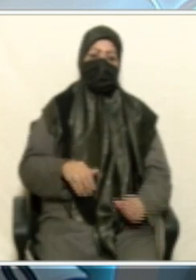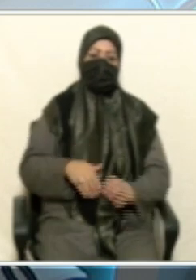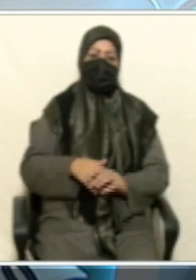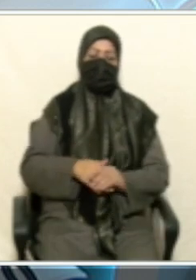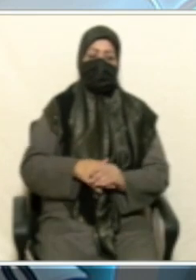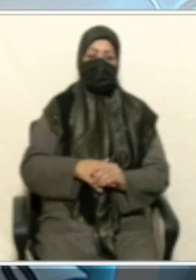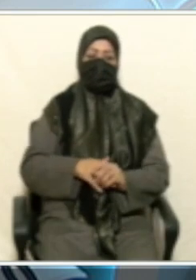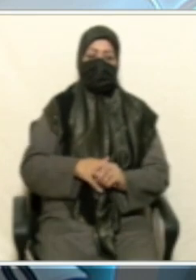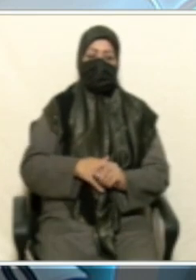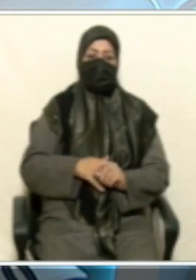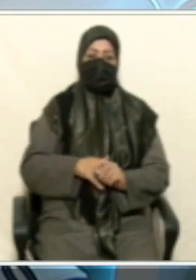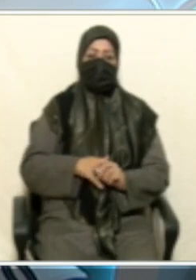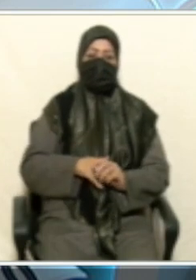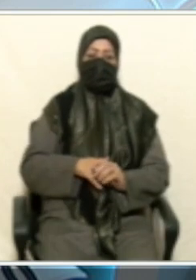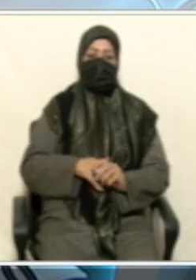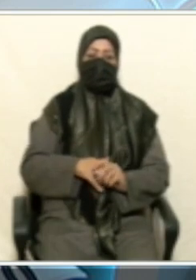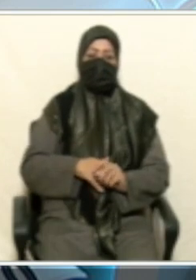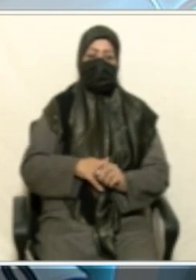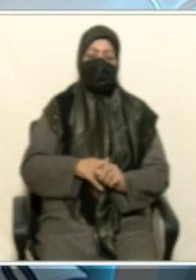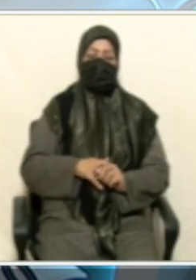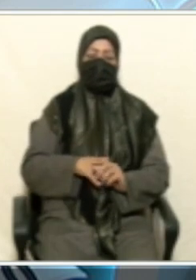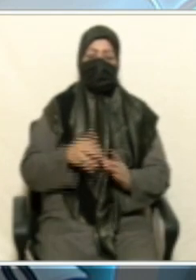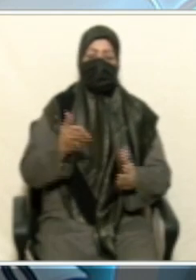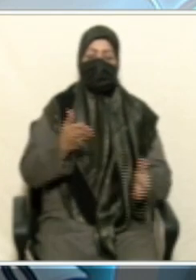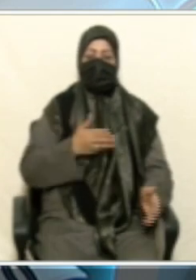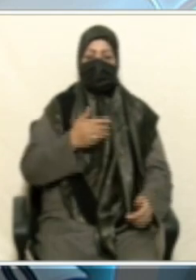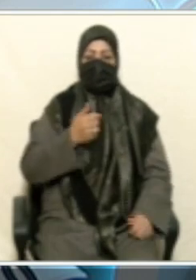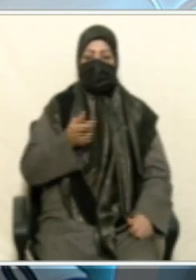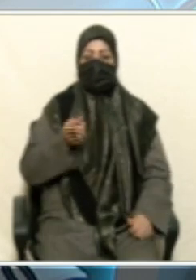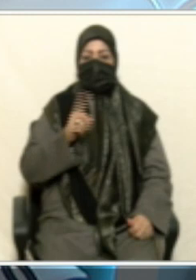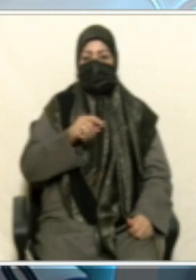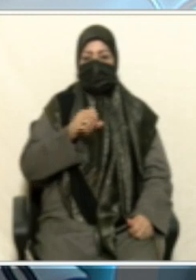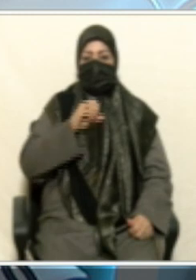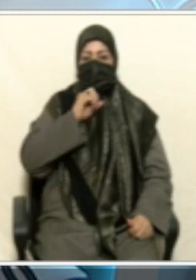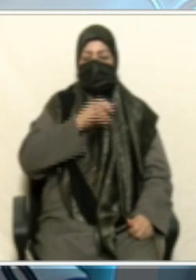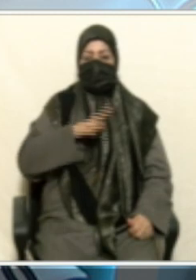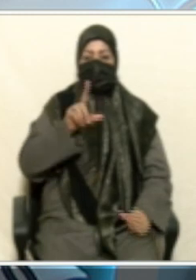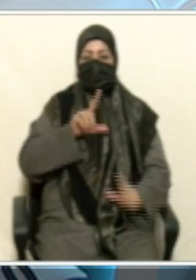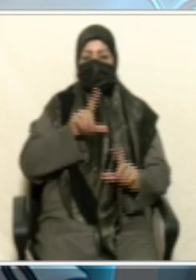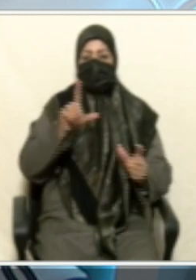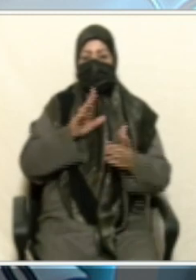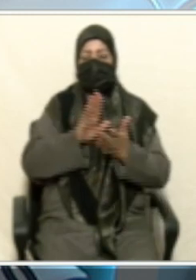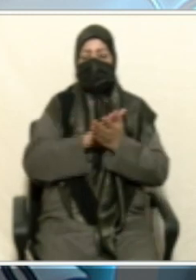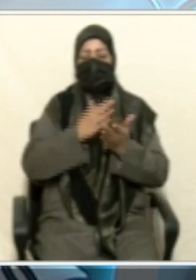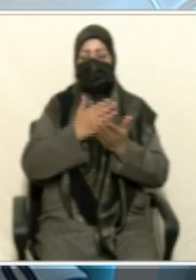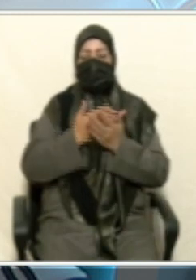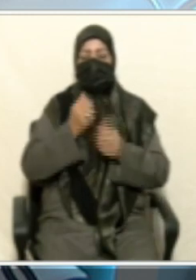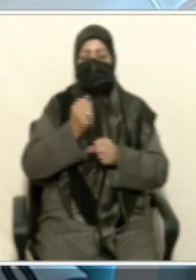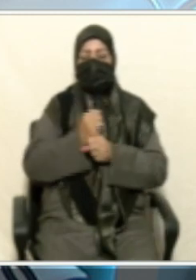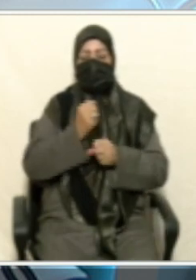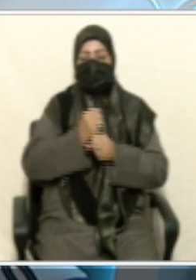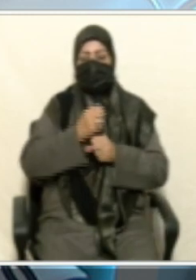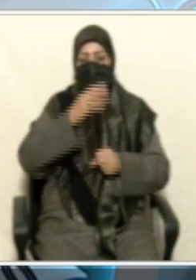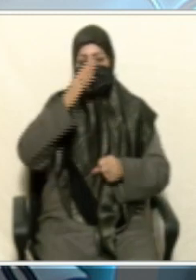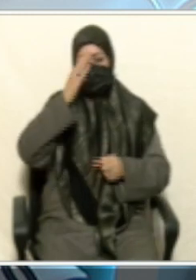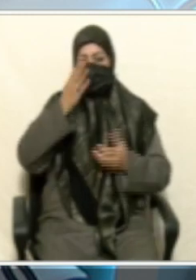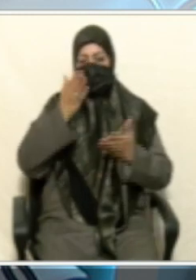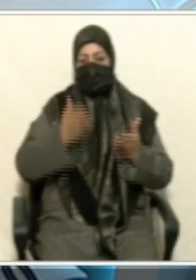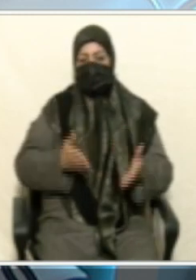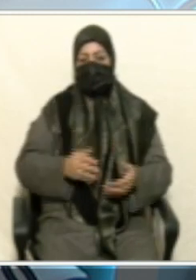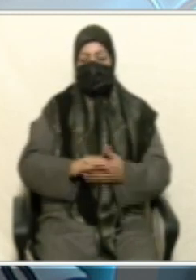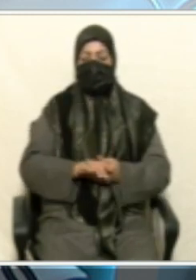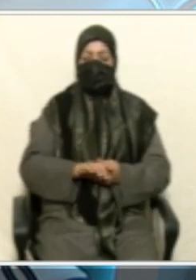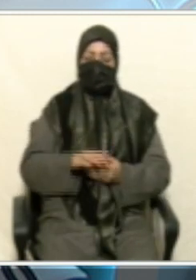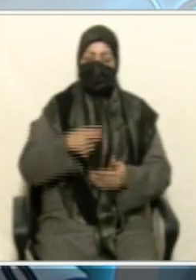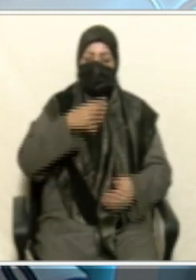شاء الله. آمين آمين يا رب العالمين. حيا الله الأخت العلي إن شاء الله الفريق المصاحب ليكم. آمين. آمين يا رب. يا شيخ تكلمت بسئلاتك هذه